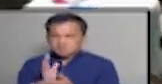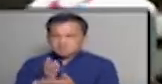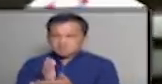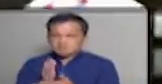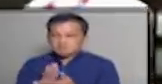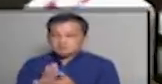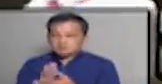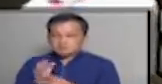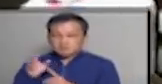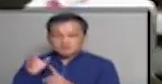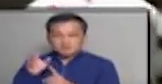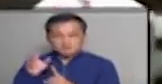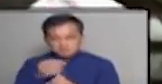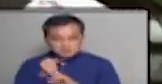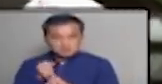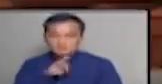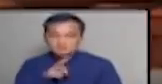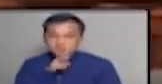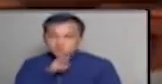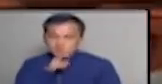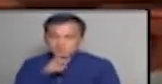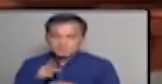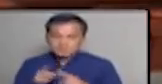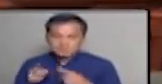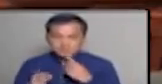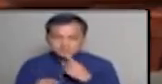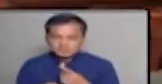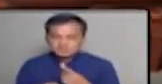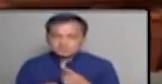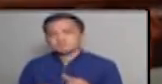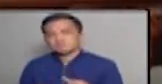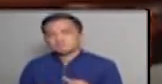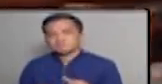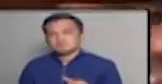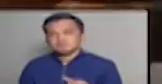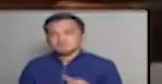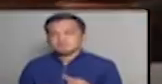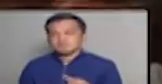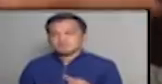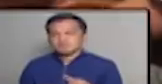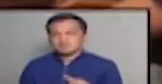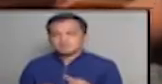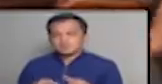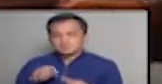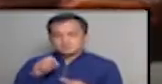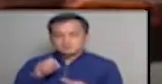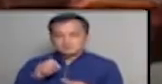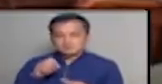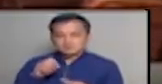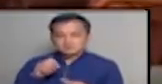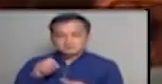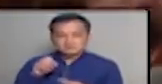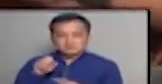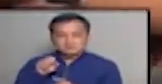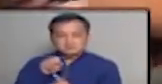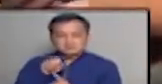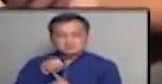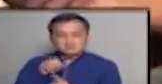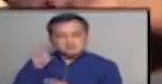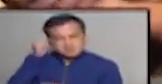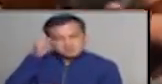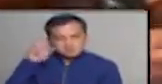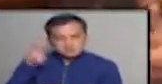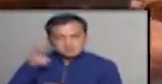pwedeng arestuhin itong suspect. Pero ang sabi ng MPD Director, na si Senior Superintendent